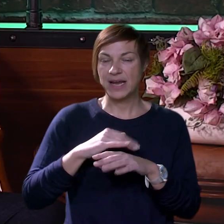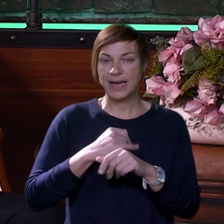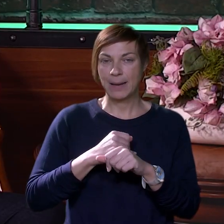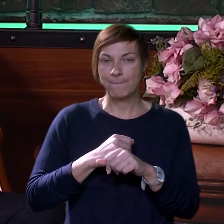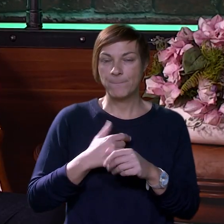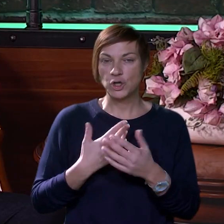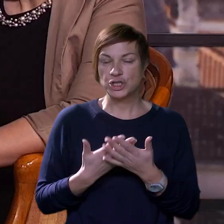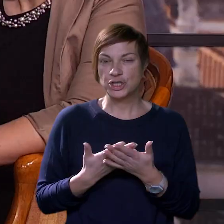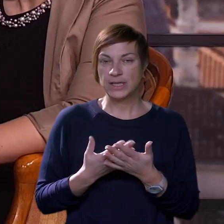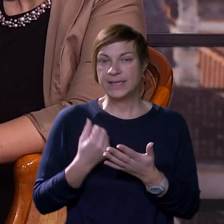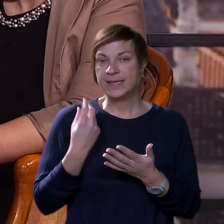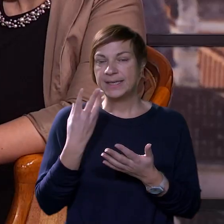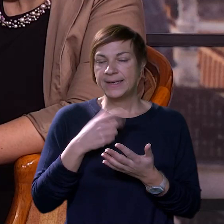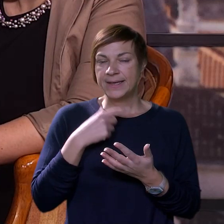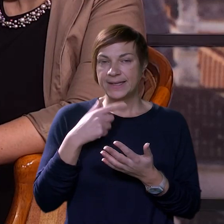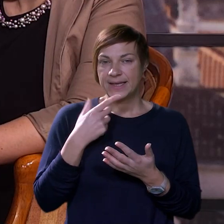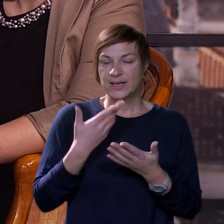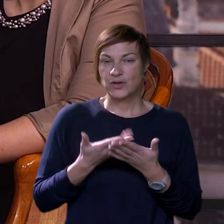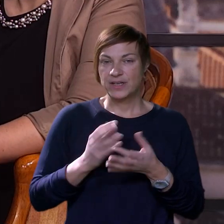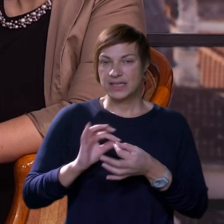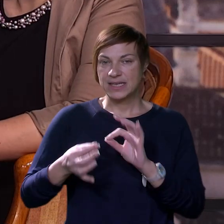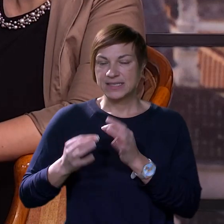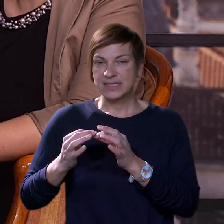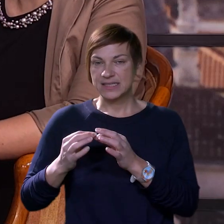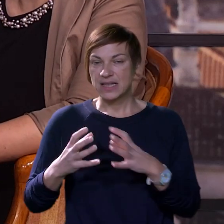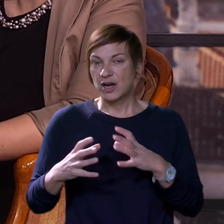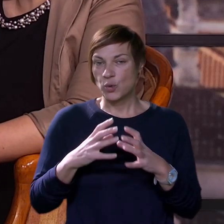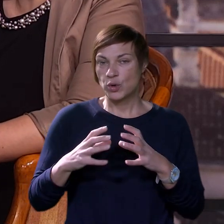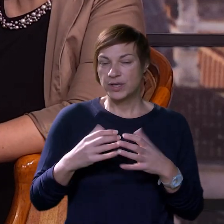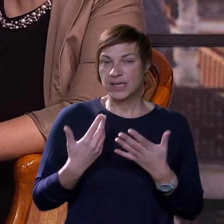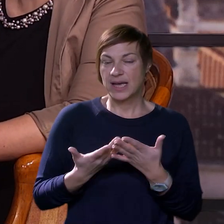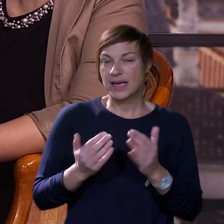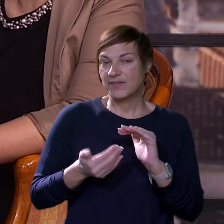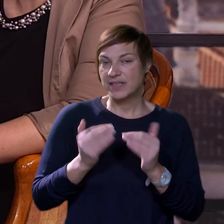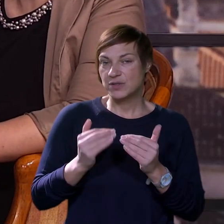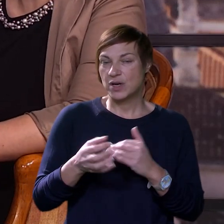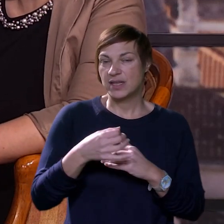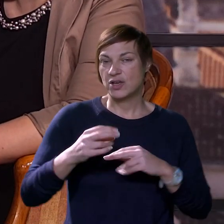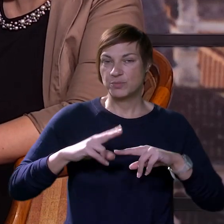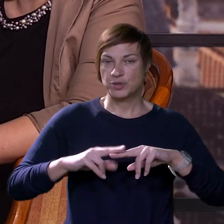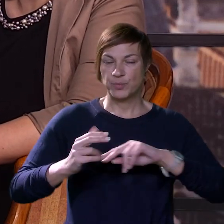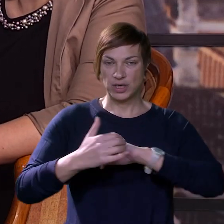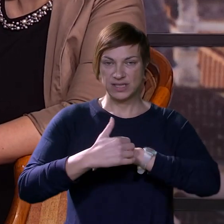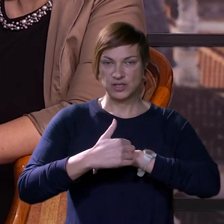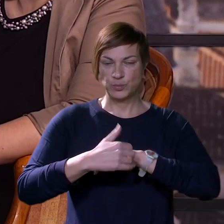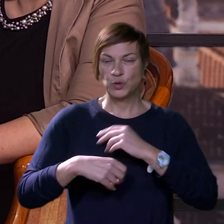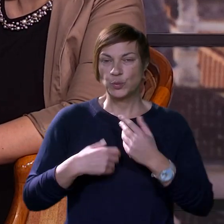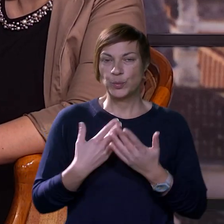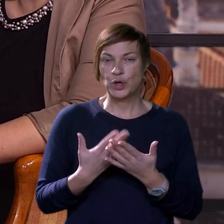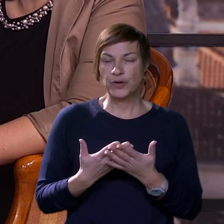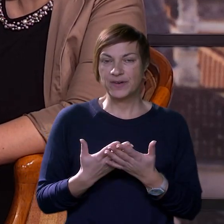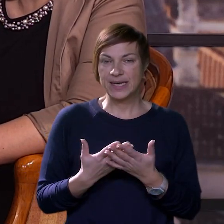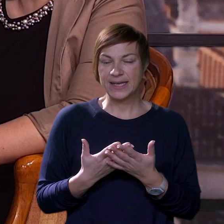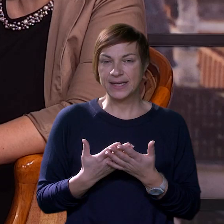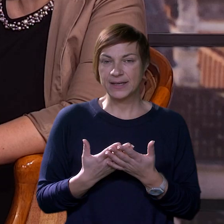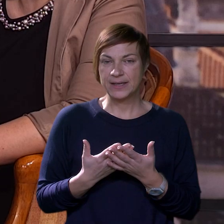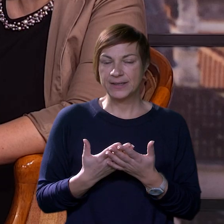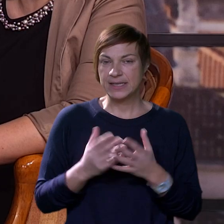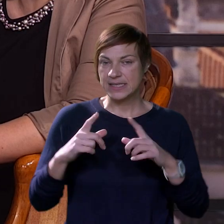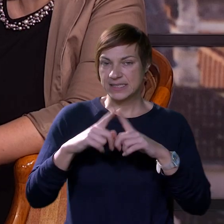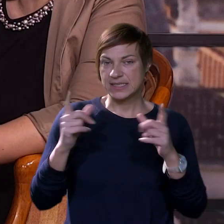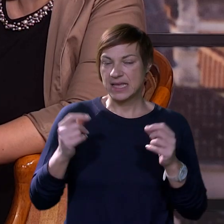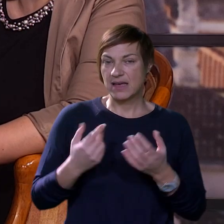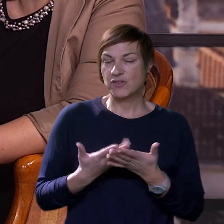veliki posao. Kada govorite da ste stalno u koordinaciji, kakva je suradnja i s Općom bolnicom Dubrovnik